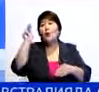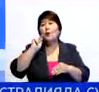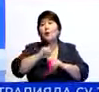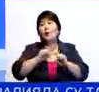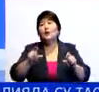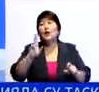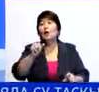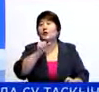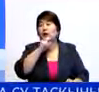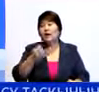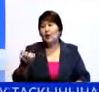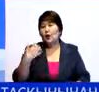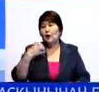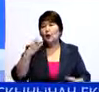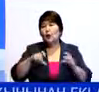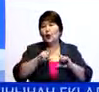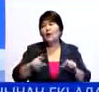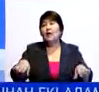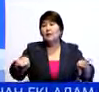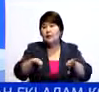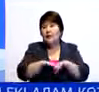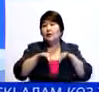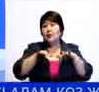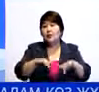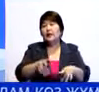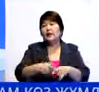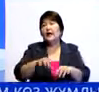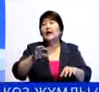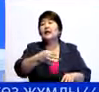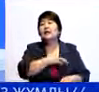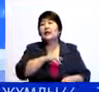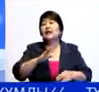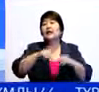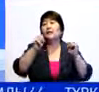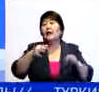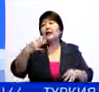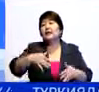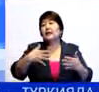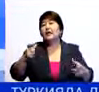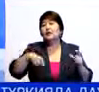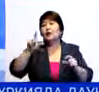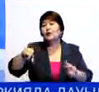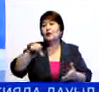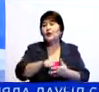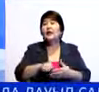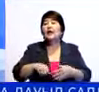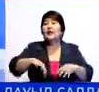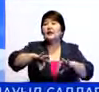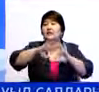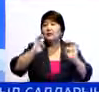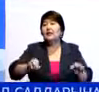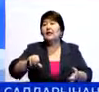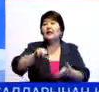мен Қорқыт Ата атындағы Қызылорда университетінің бірлесе ұйымдастырған шарасына заңгер мамандығының 40-тан астам студенті қатысып, шеберлігін